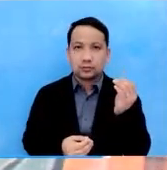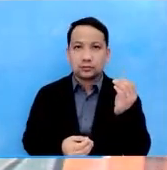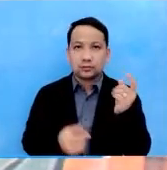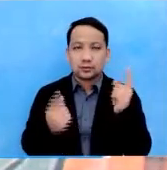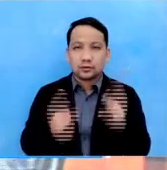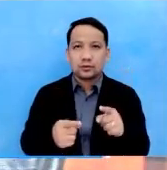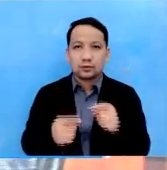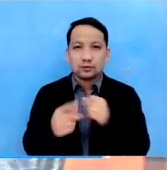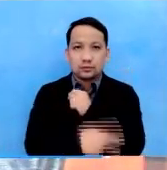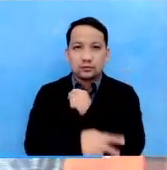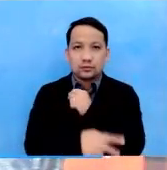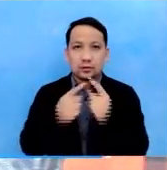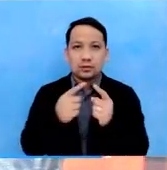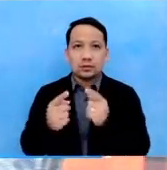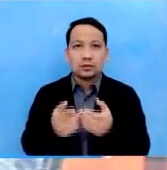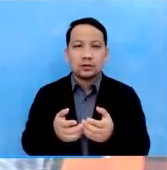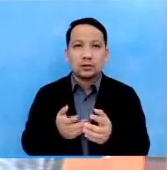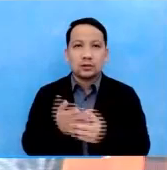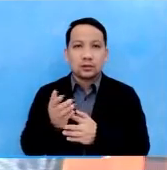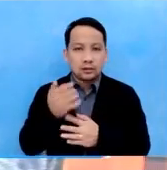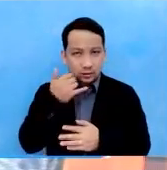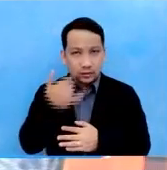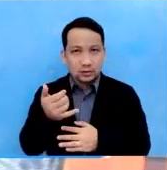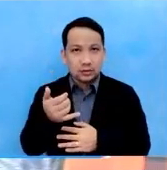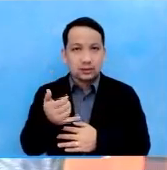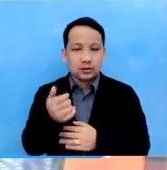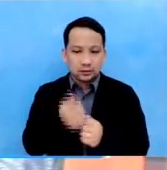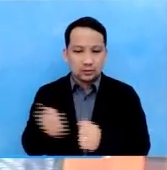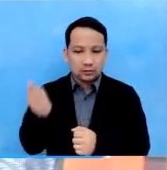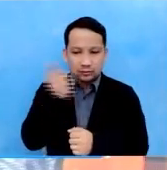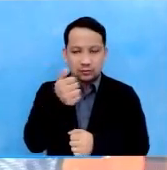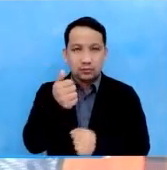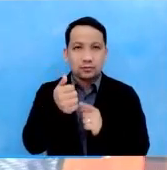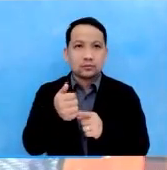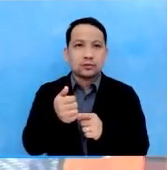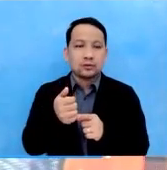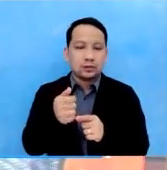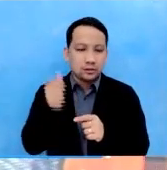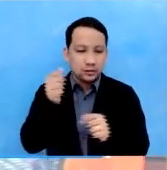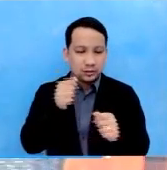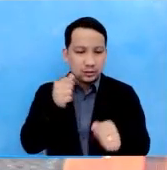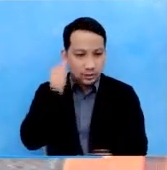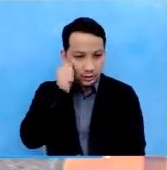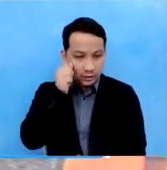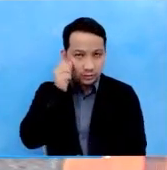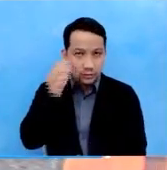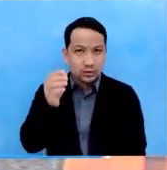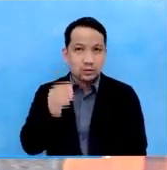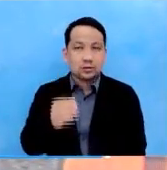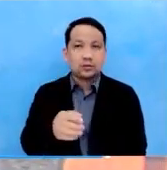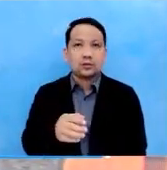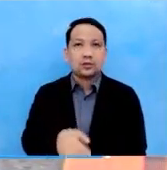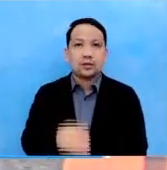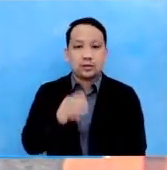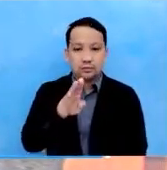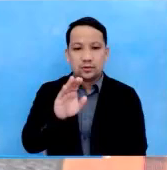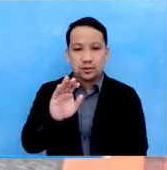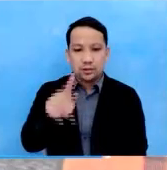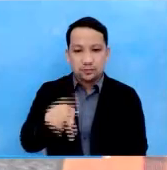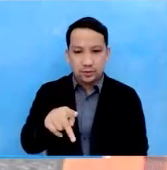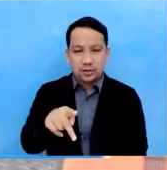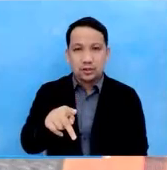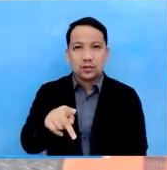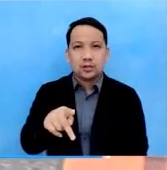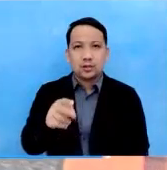probinsya, makakausap po natin sa linya ng telepono si Chief Inspector Arnel Ratuita ng Bureau of Fire Protection Region 1.